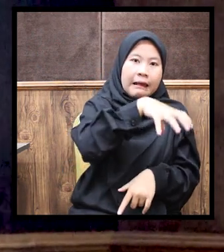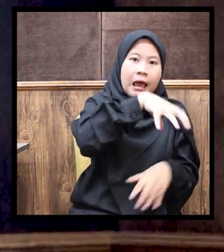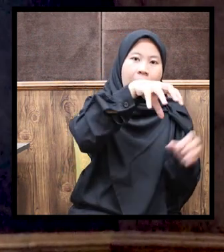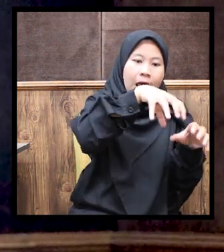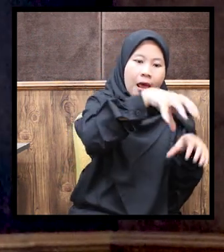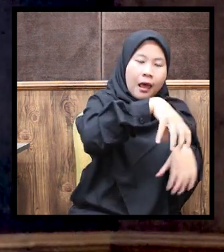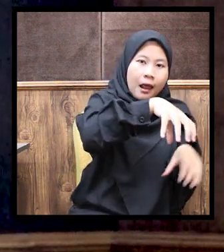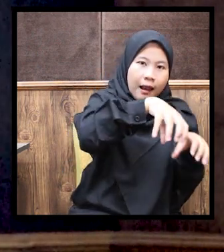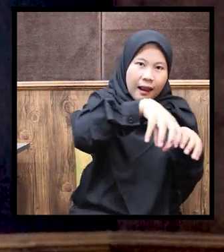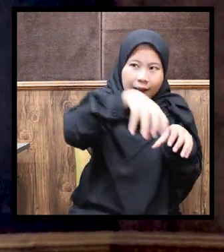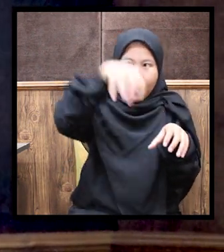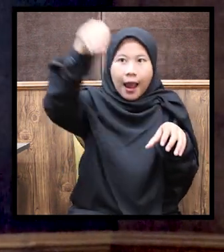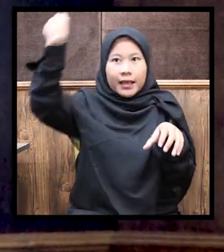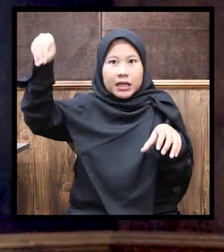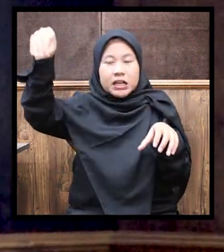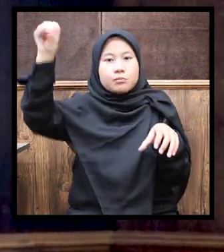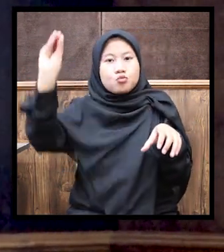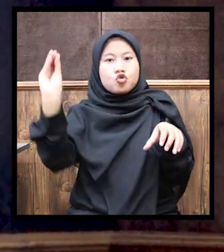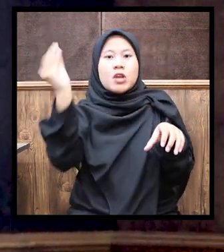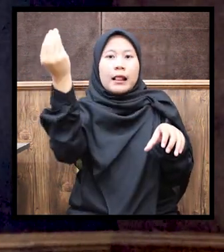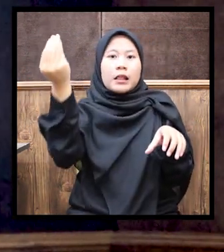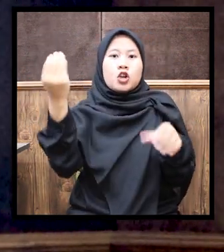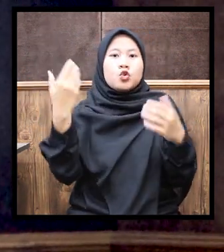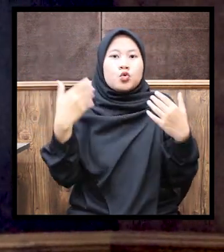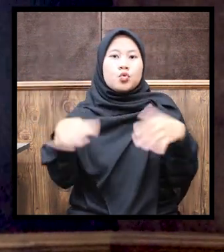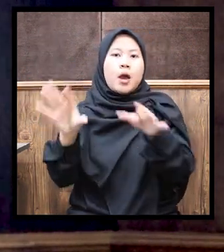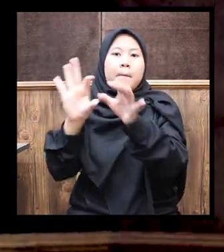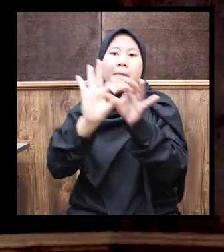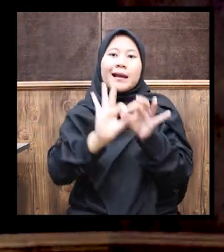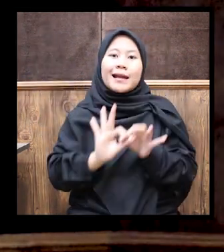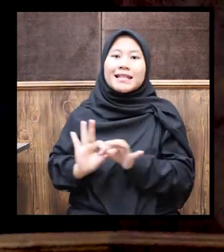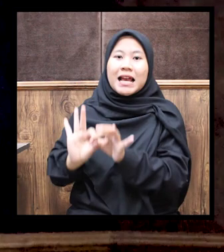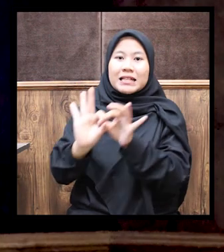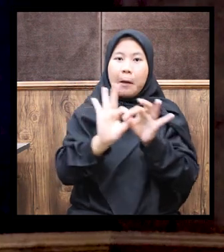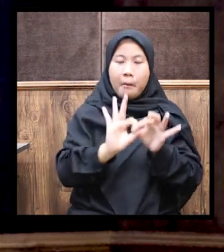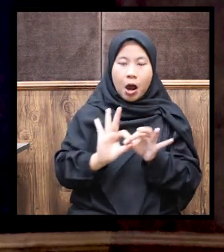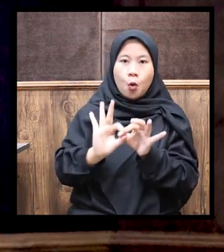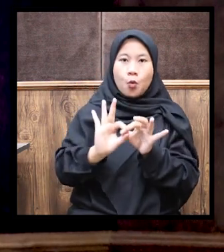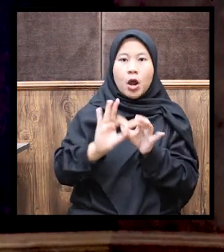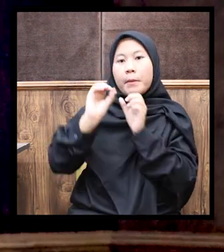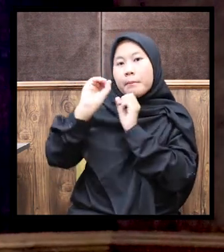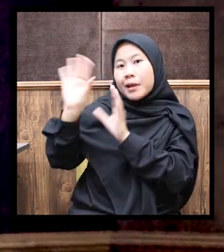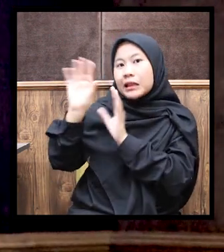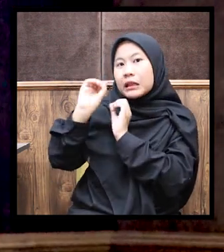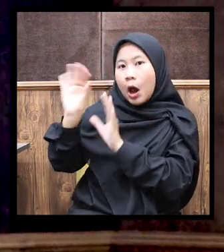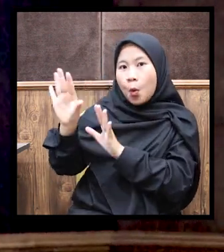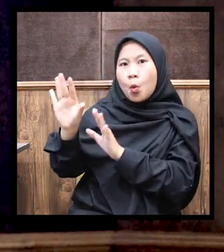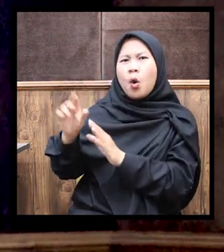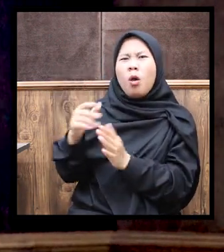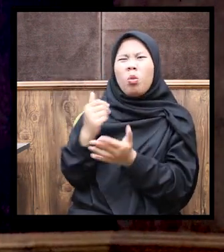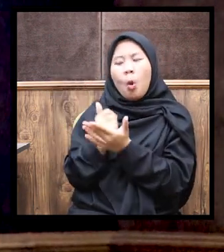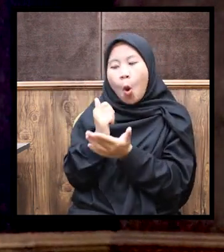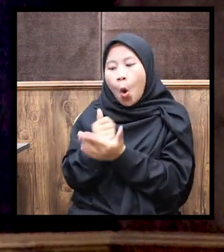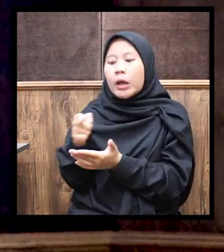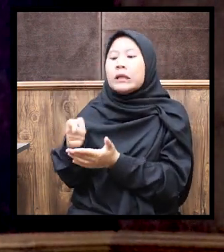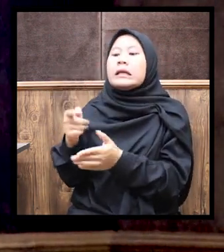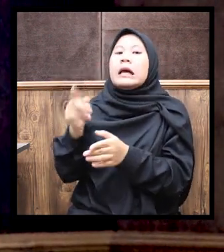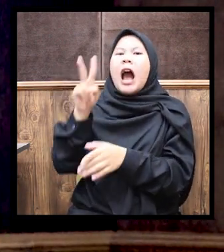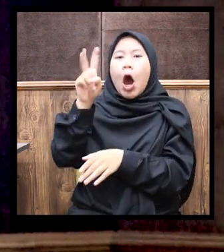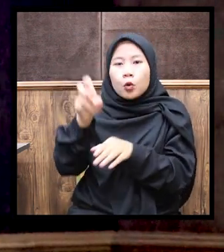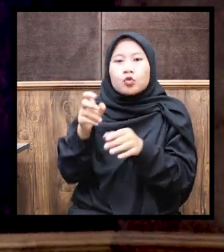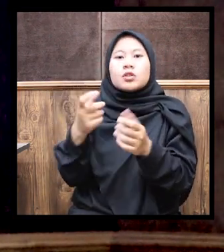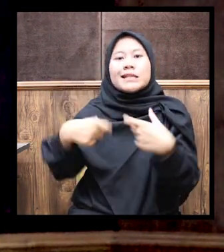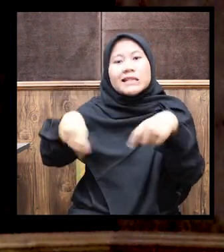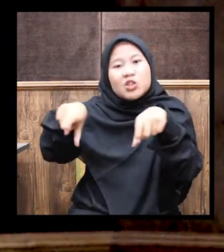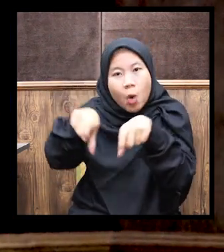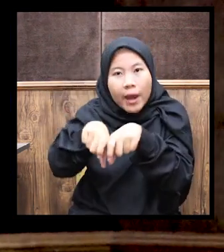sudah Ee sounding ke pihak Kementerian bahwa tolong nanti ini juga disesuaikan dengan kebutuhan dari para penyarang